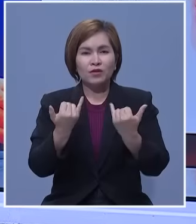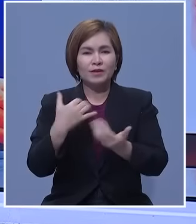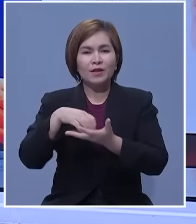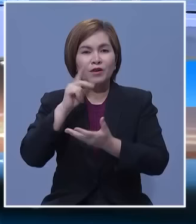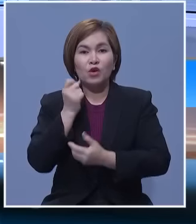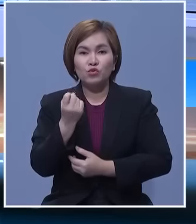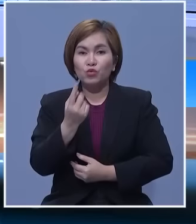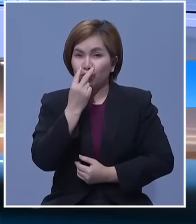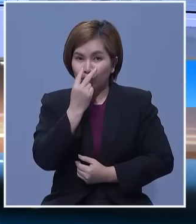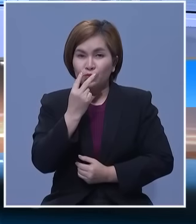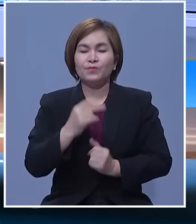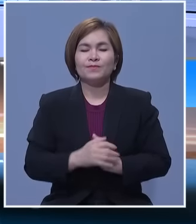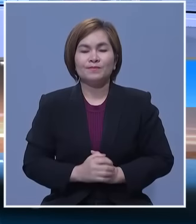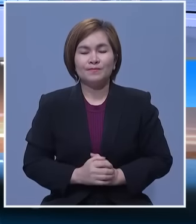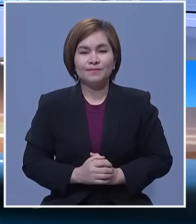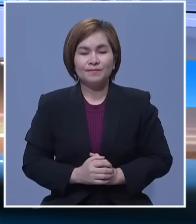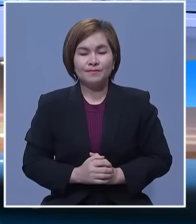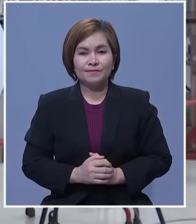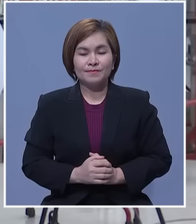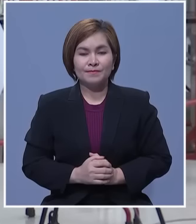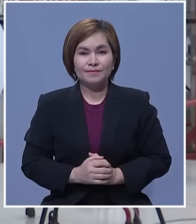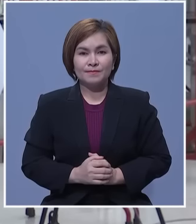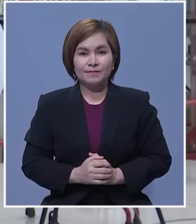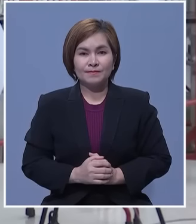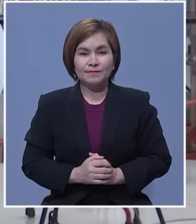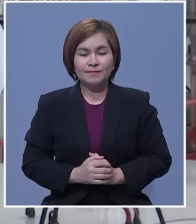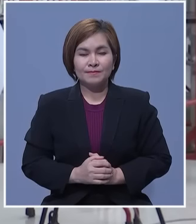ค่ะเชิญค่ะ